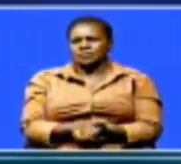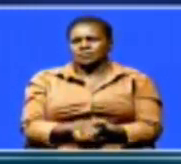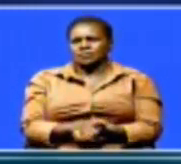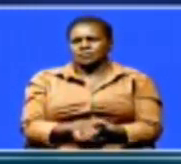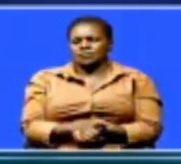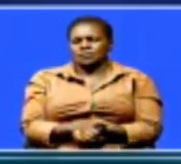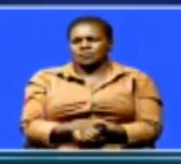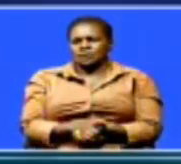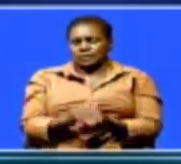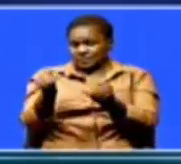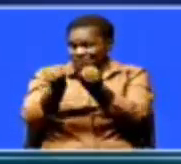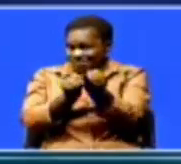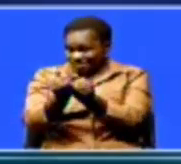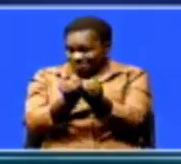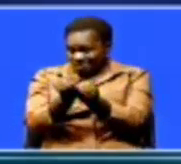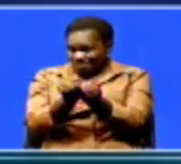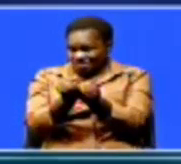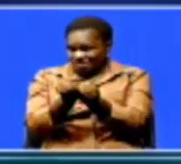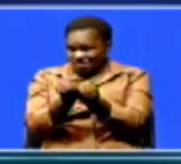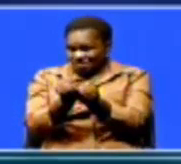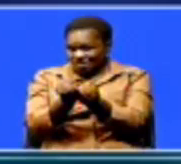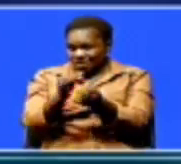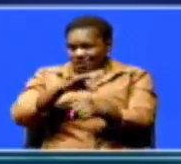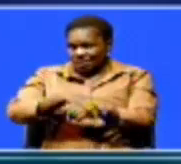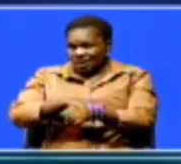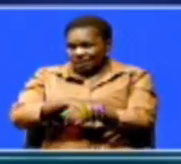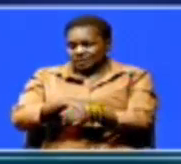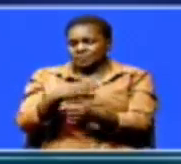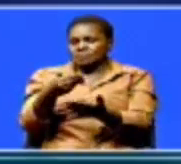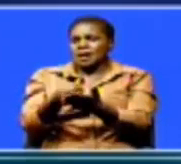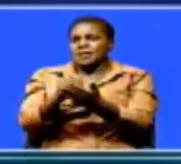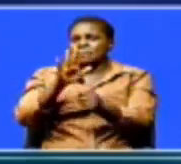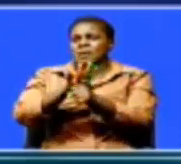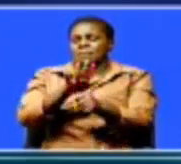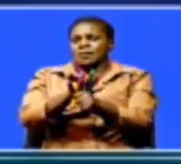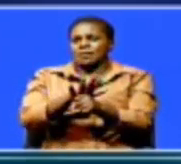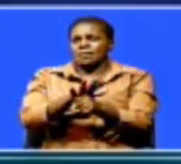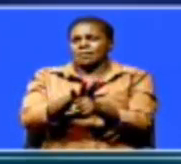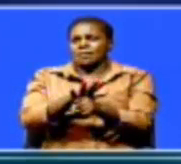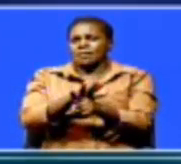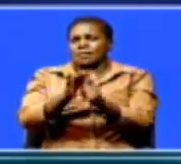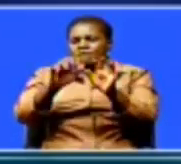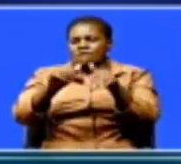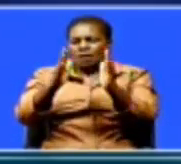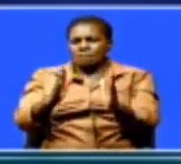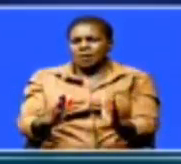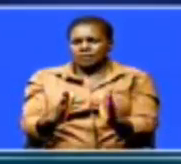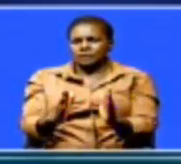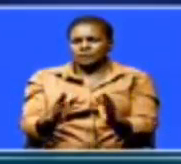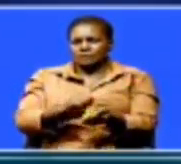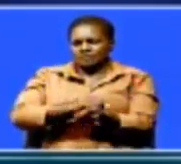A day like this on Saturdays, we're supposed to have plenty of butterflies here, different diversity, because the farmers normally deliver on